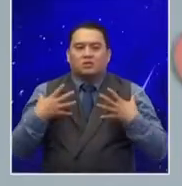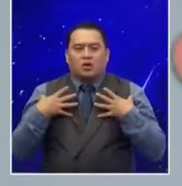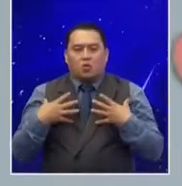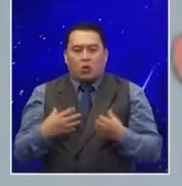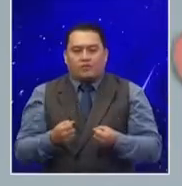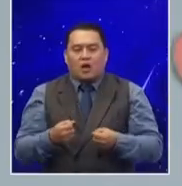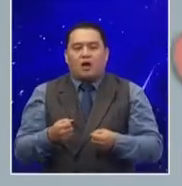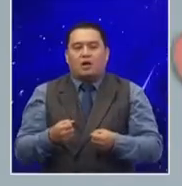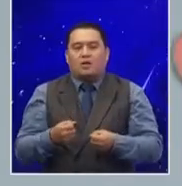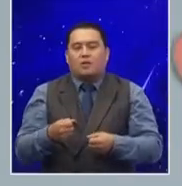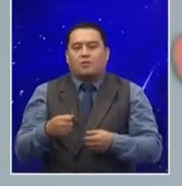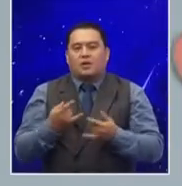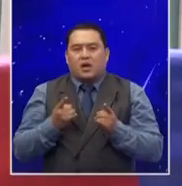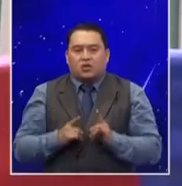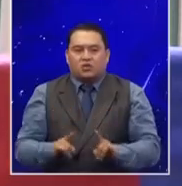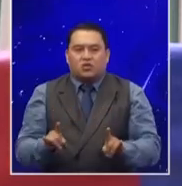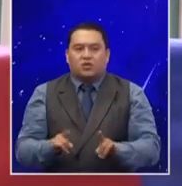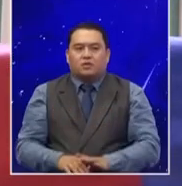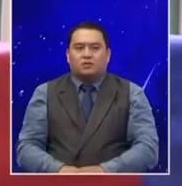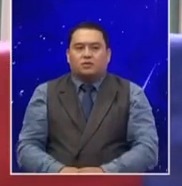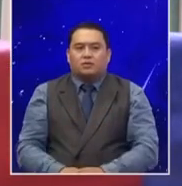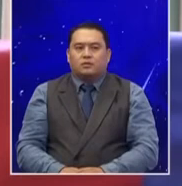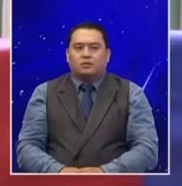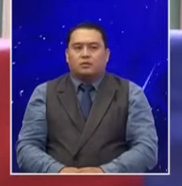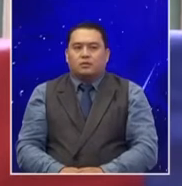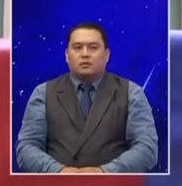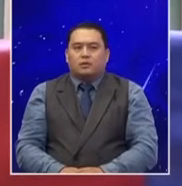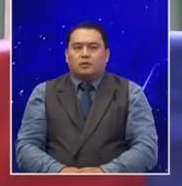болезнь, полученная при рождении.